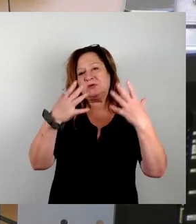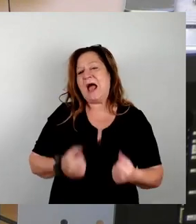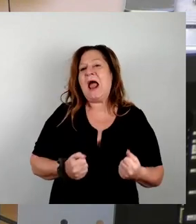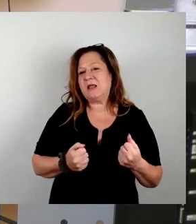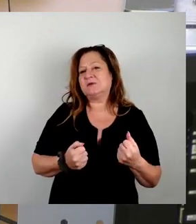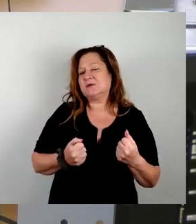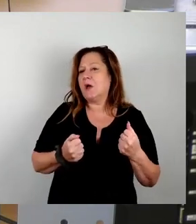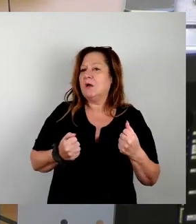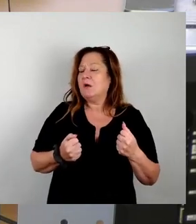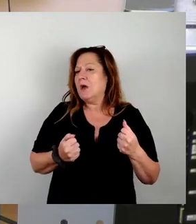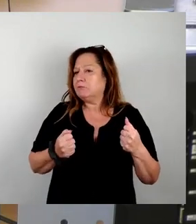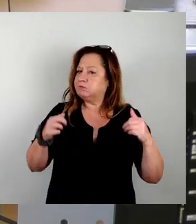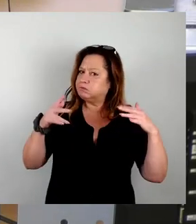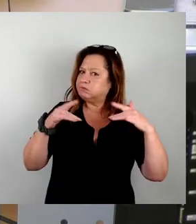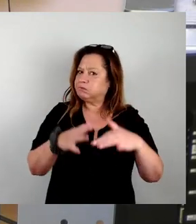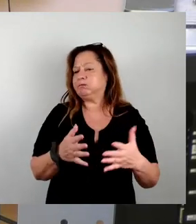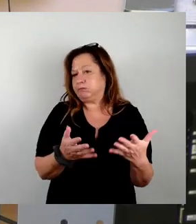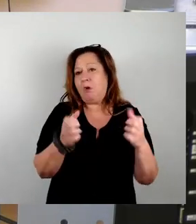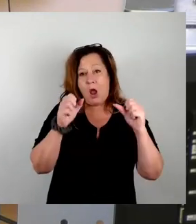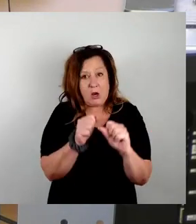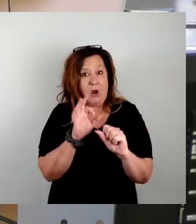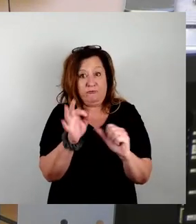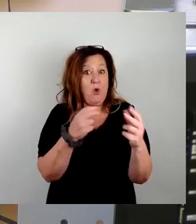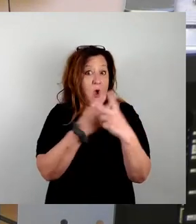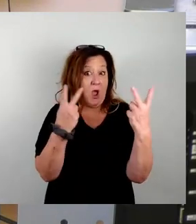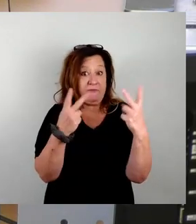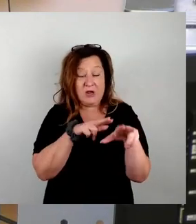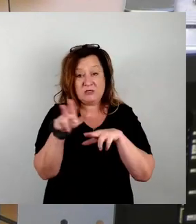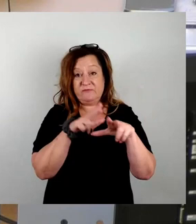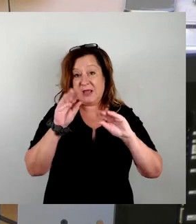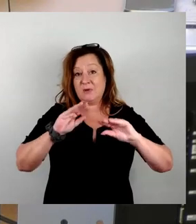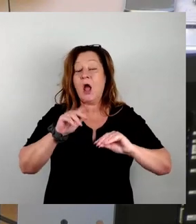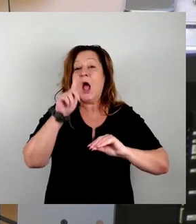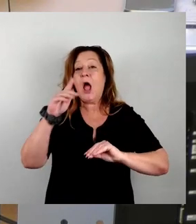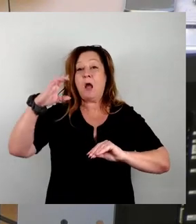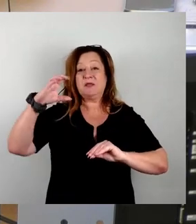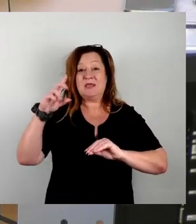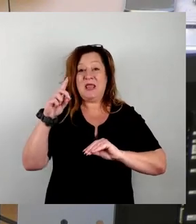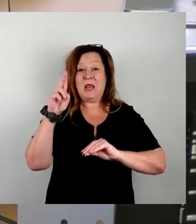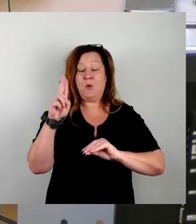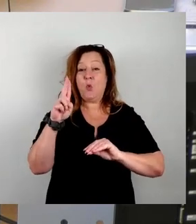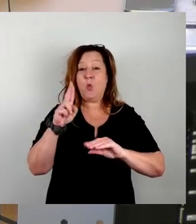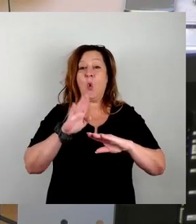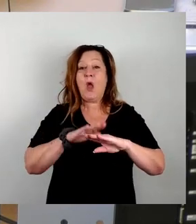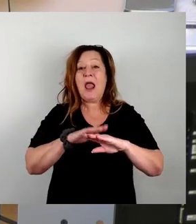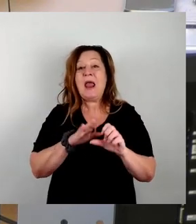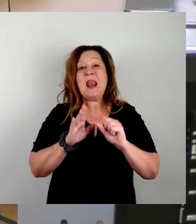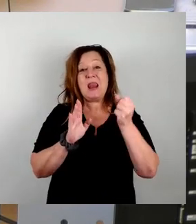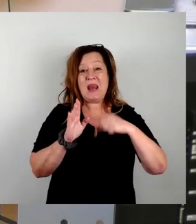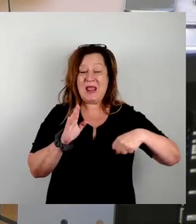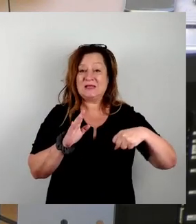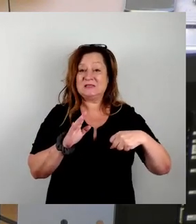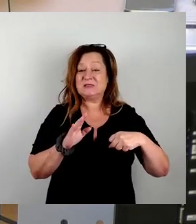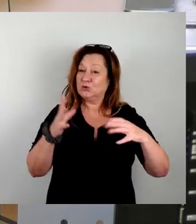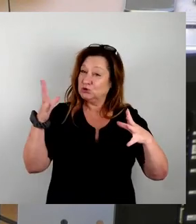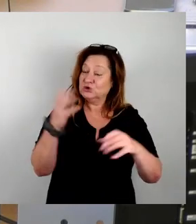frei. Könnten wir für den öffentlichen Verkehr nehmen. Aber CDU und Linke unter anderem haben erreicht, dass auch nach einem